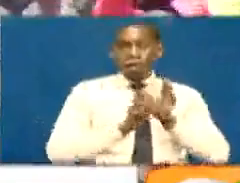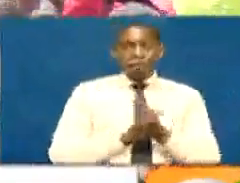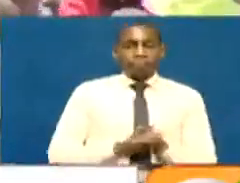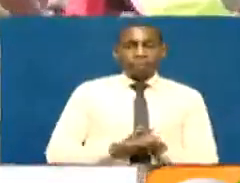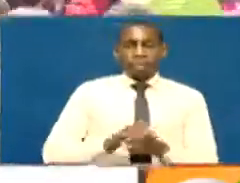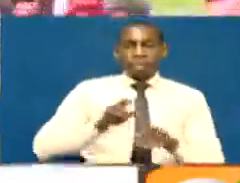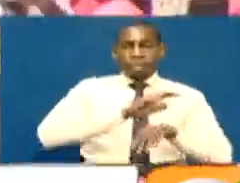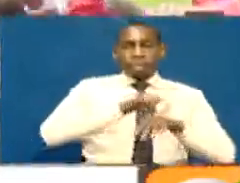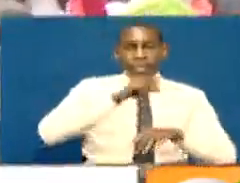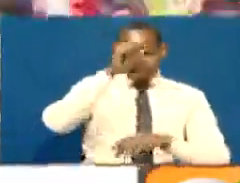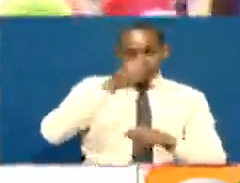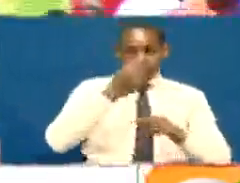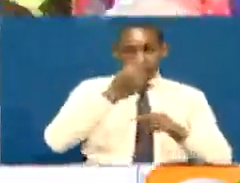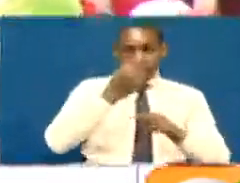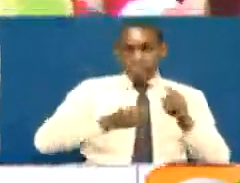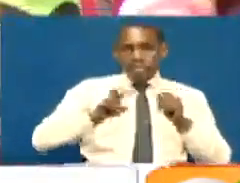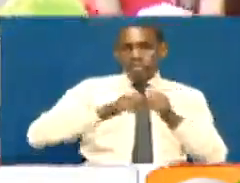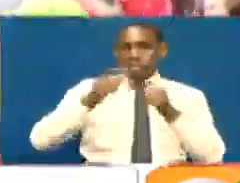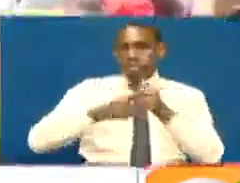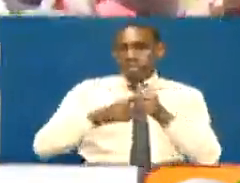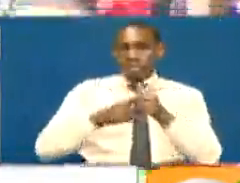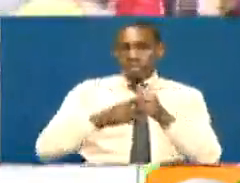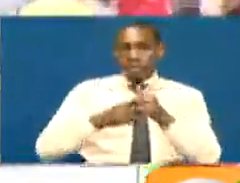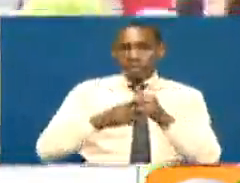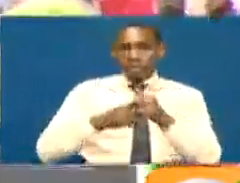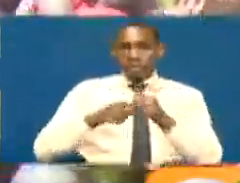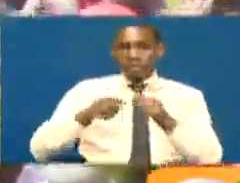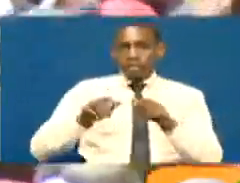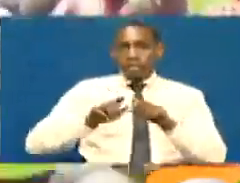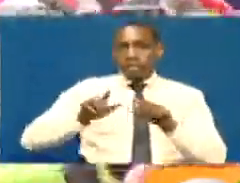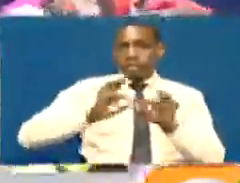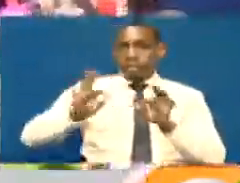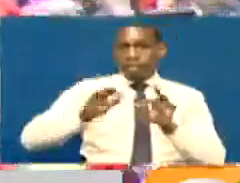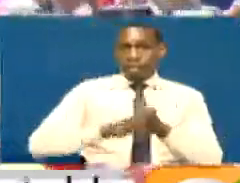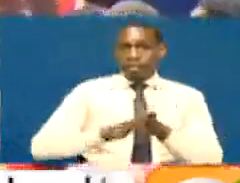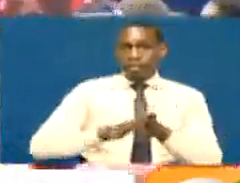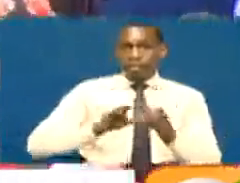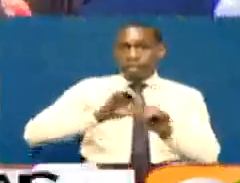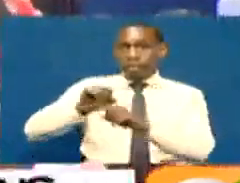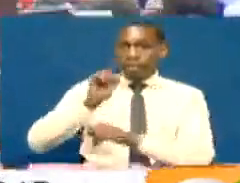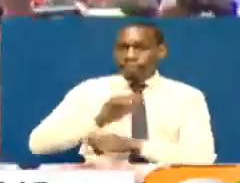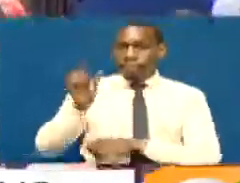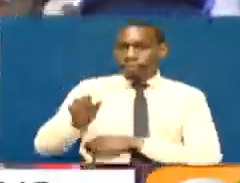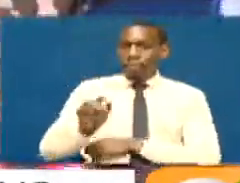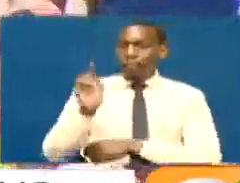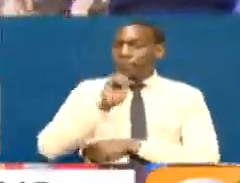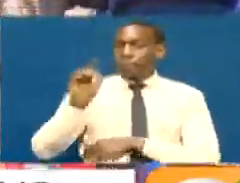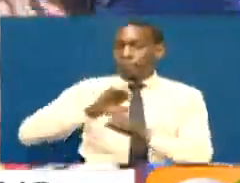Ekari 10,016 ambayo imenyakuliwa na yule jamaa